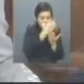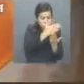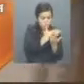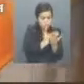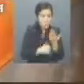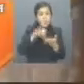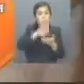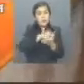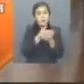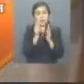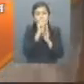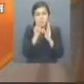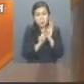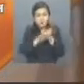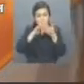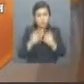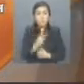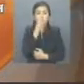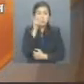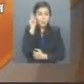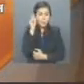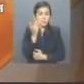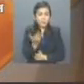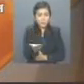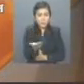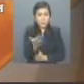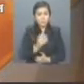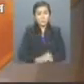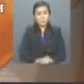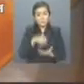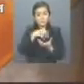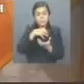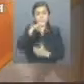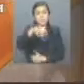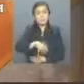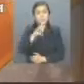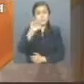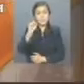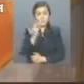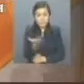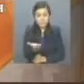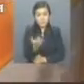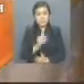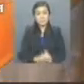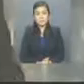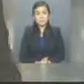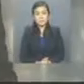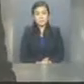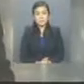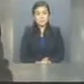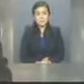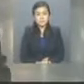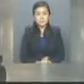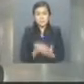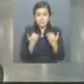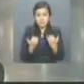นะคะเราจะไปติดตามเรื่องนี้จากคุณโสภาชัดก้อนค่ะรายงานจากรัฐสภาค่ะคุณโสภาเชิญค่ะ ค่ะคุณพึ่งนภาคะสำหรับตำแ